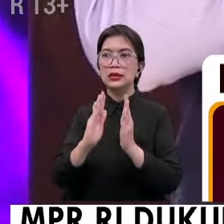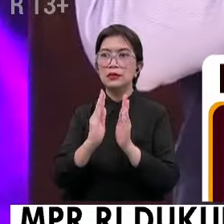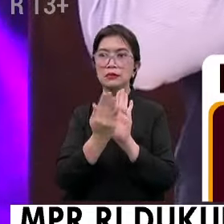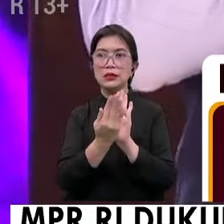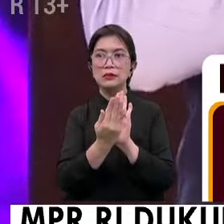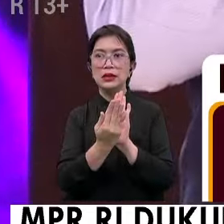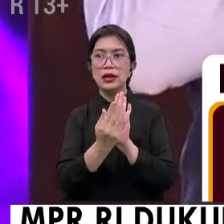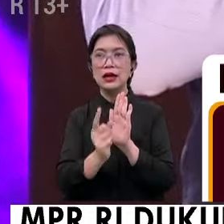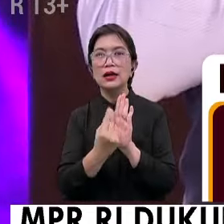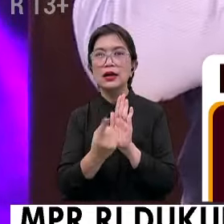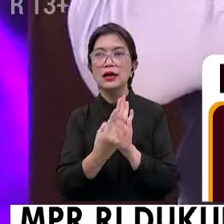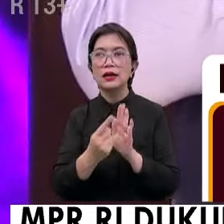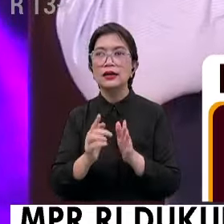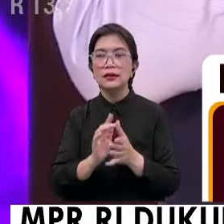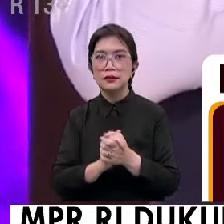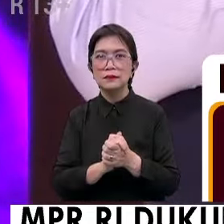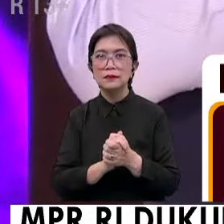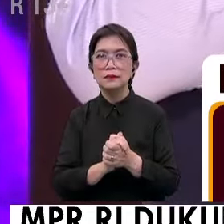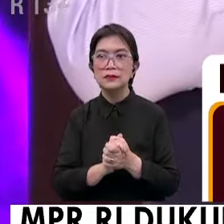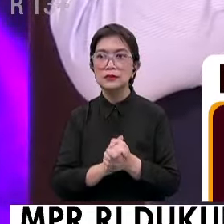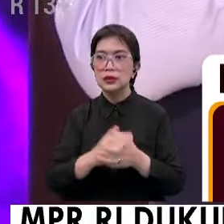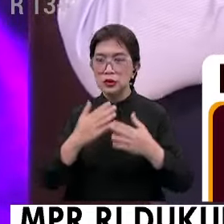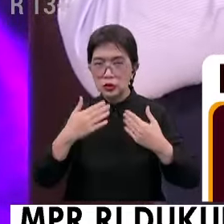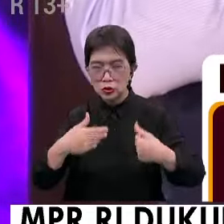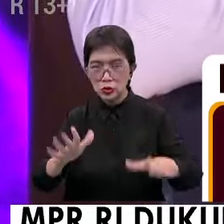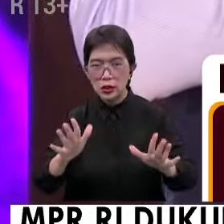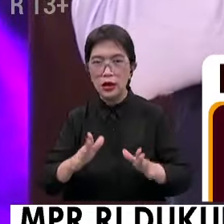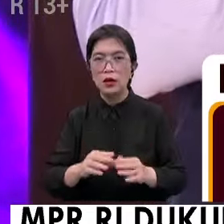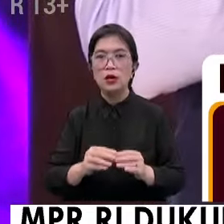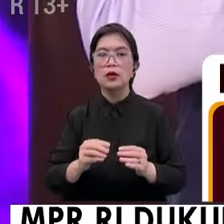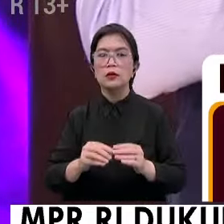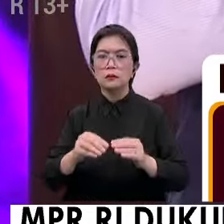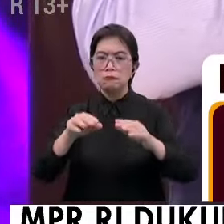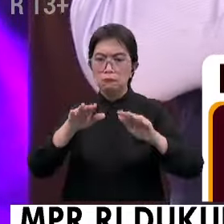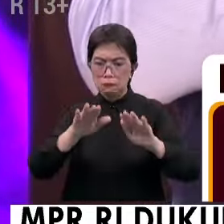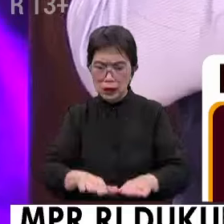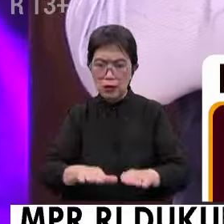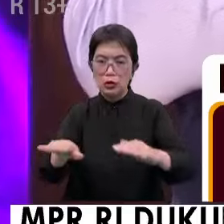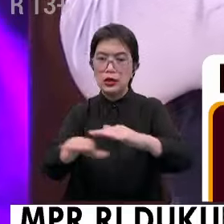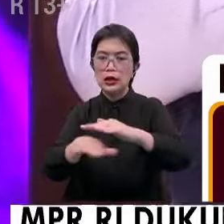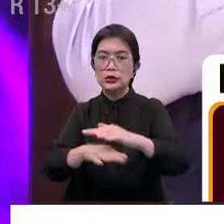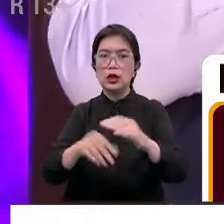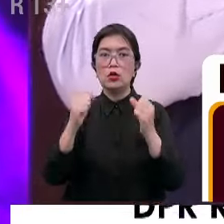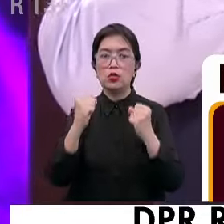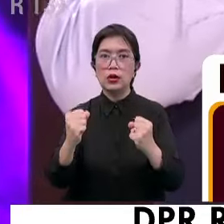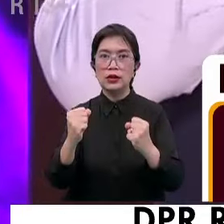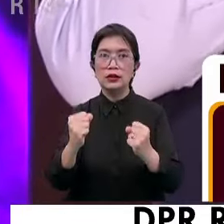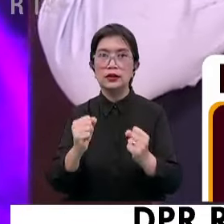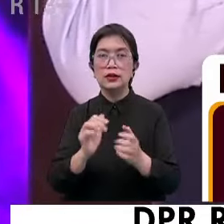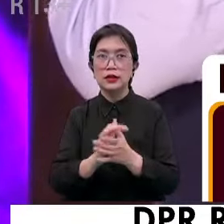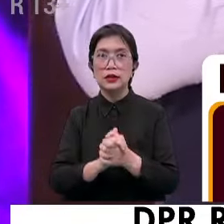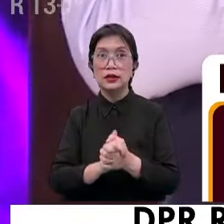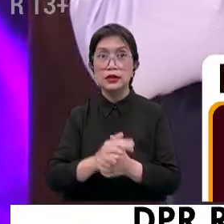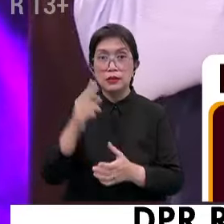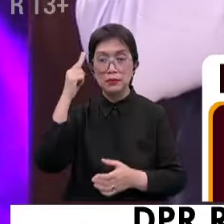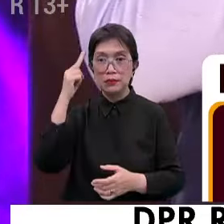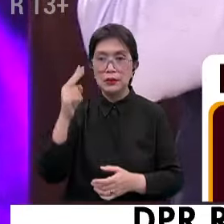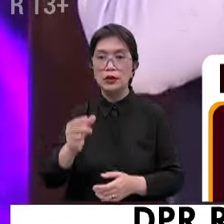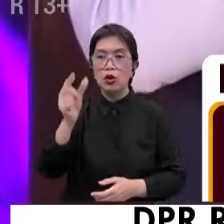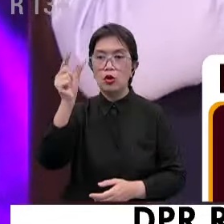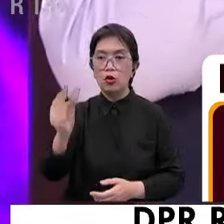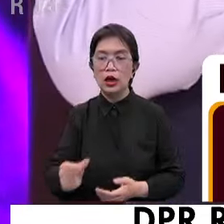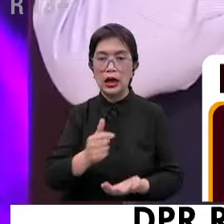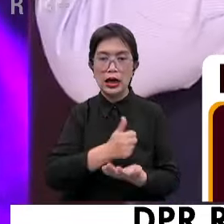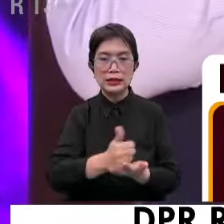berasal dari suku Amungwe dan Kamoro, telah meletakkan dasar yang kuat untuk Mimika dipimpin kembali oleh orang asli